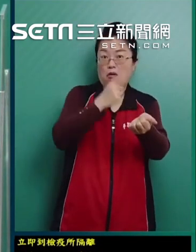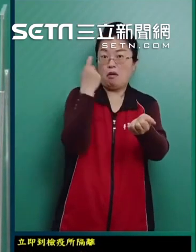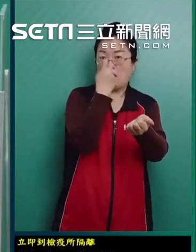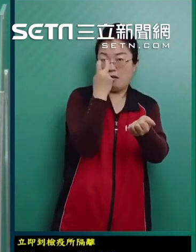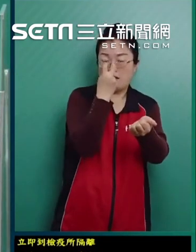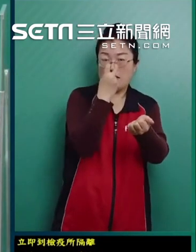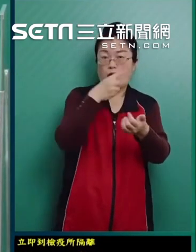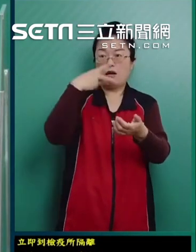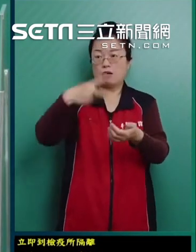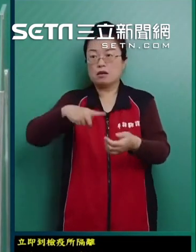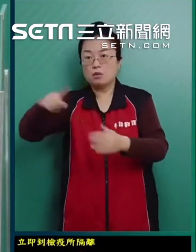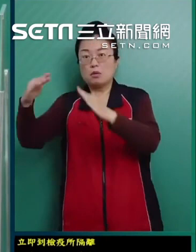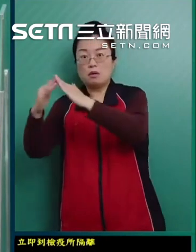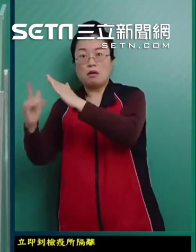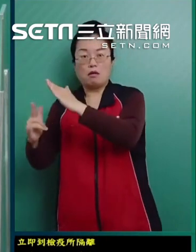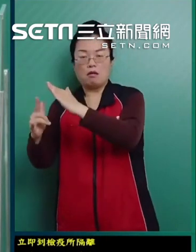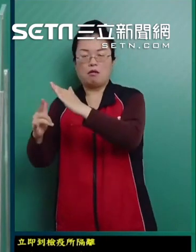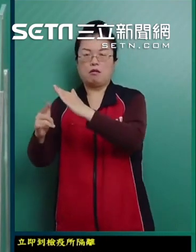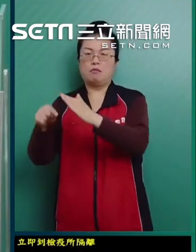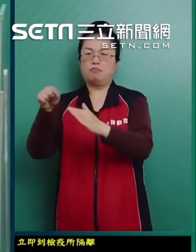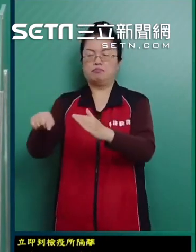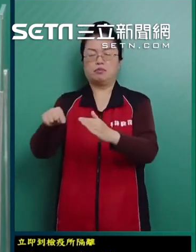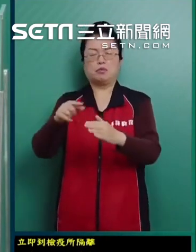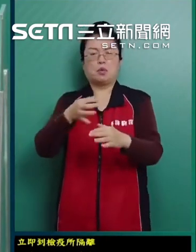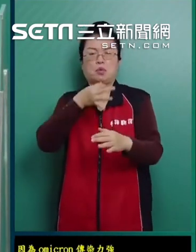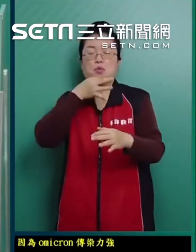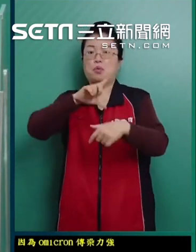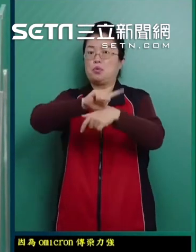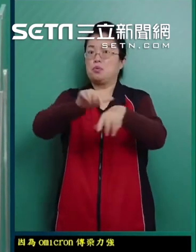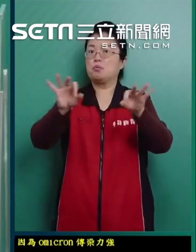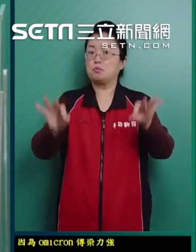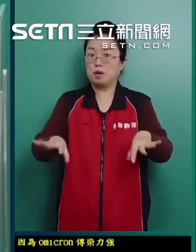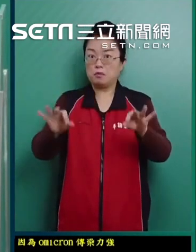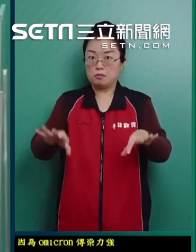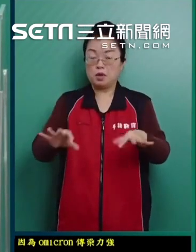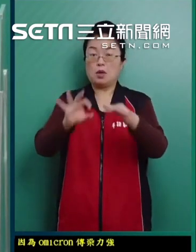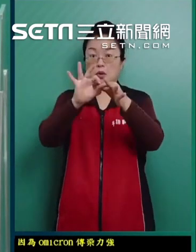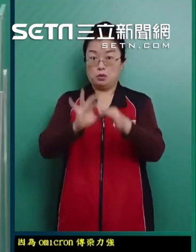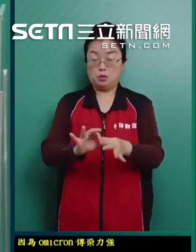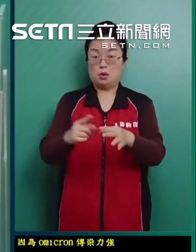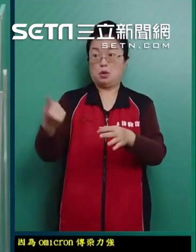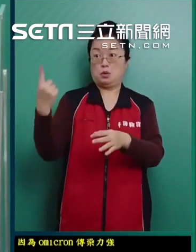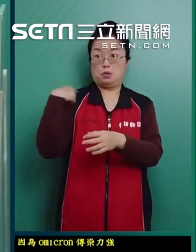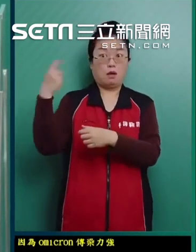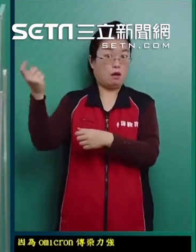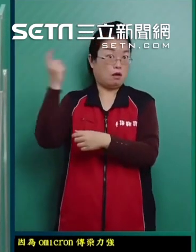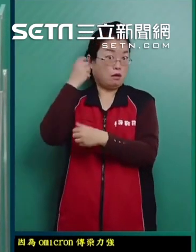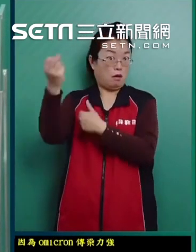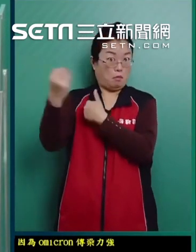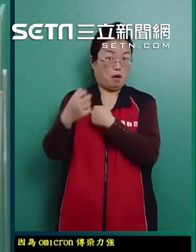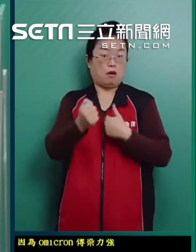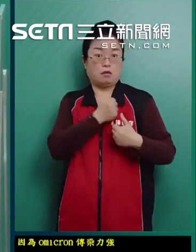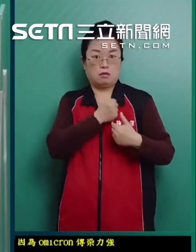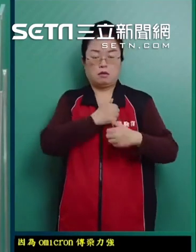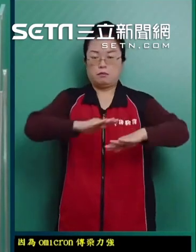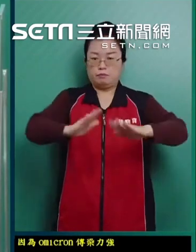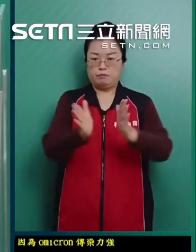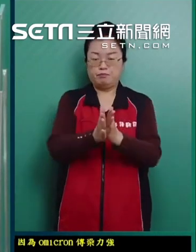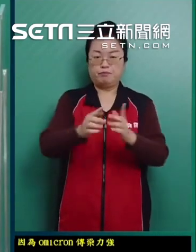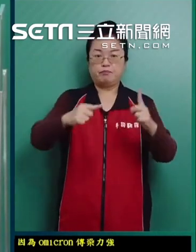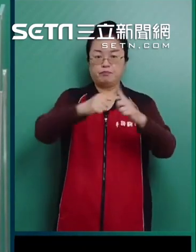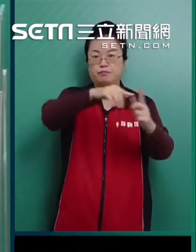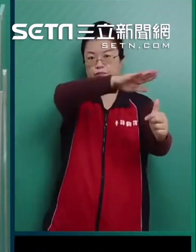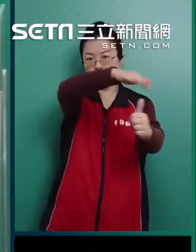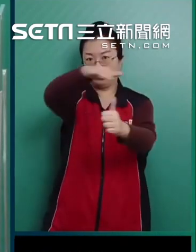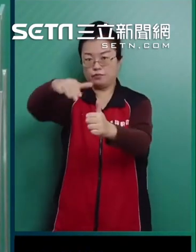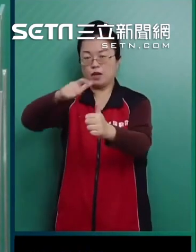要到医院又要耽搁一些时间，然后再转到我们的集中检疫所，所以我们昨天是直接安排到集中检疫所去入住之后，再由医